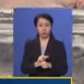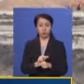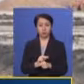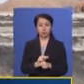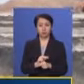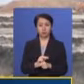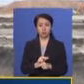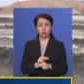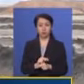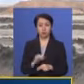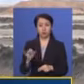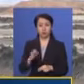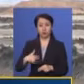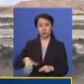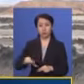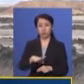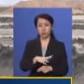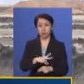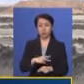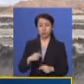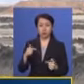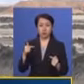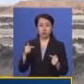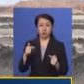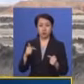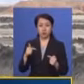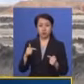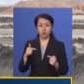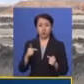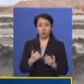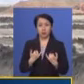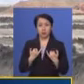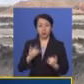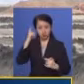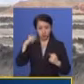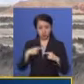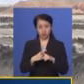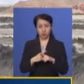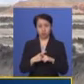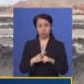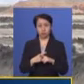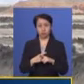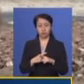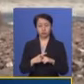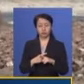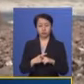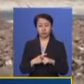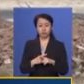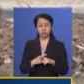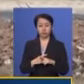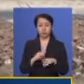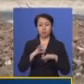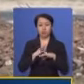ветеринарный блок, и все соответствующие для техники базы будет. Уже